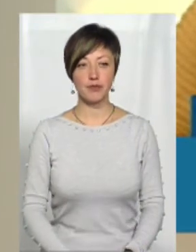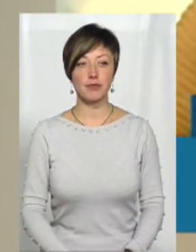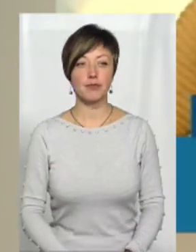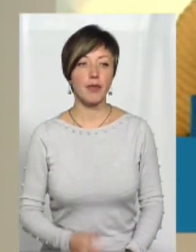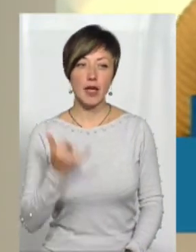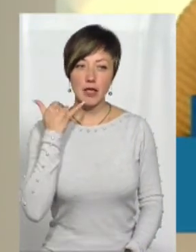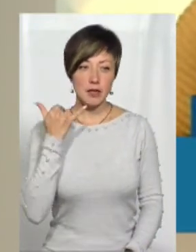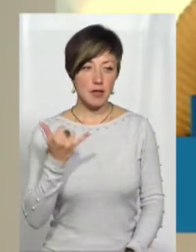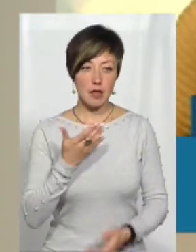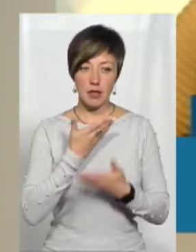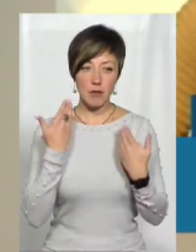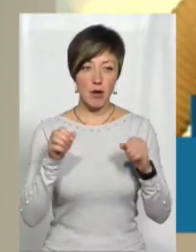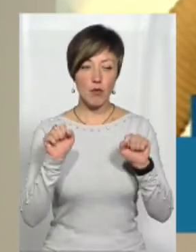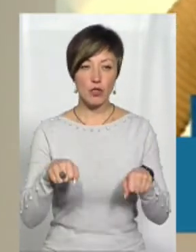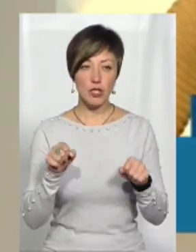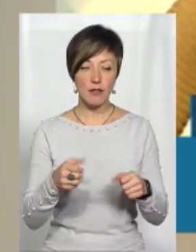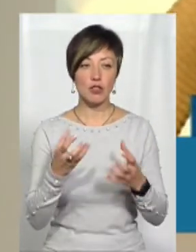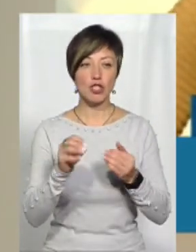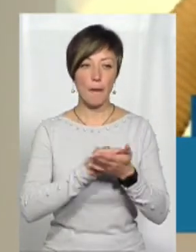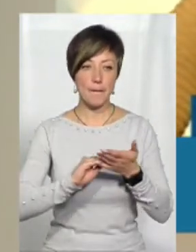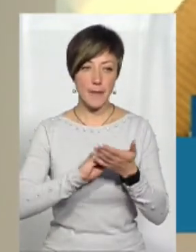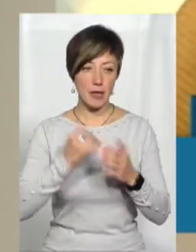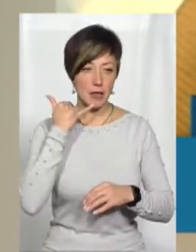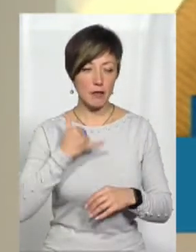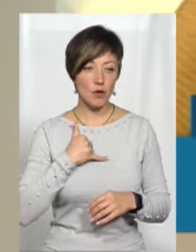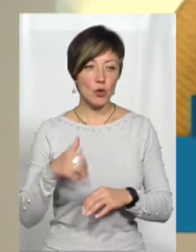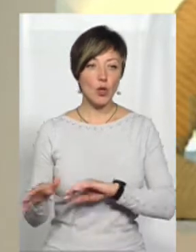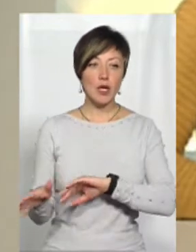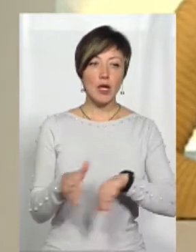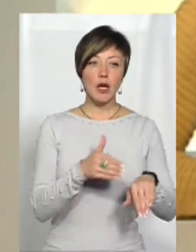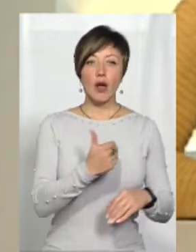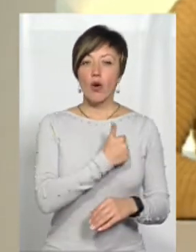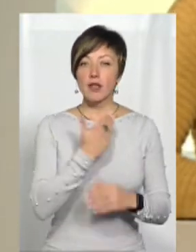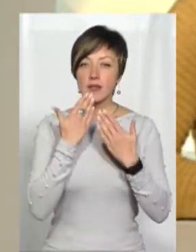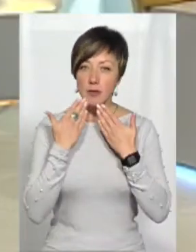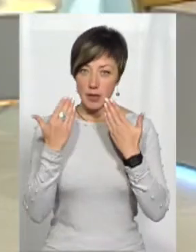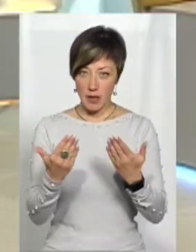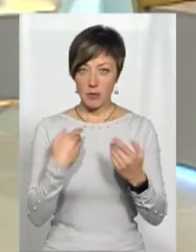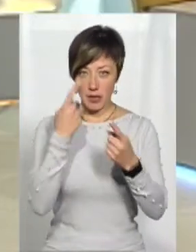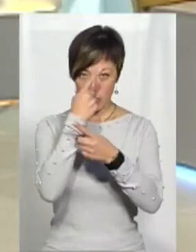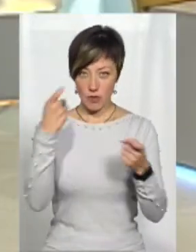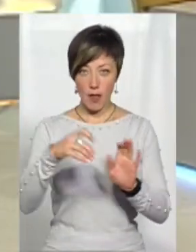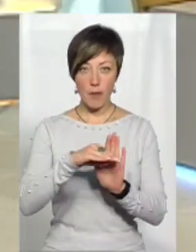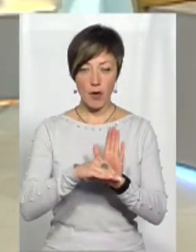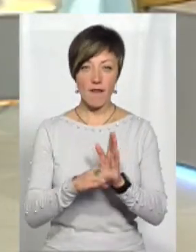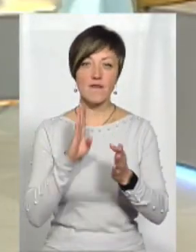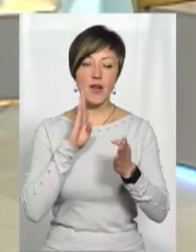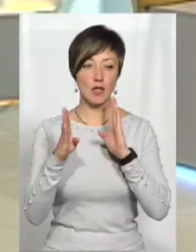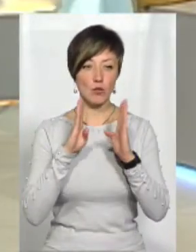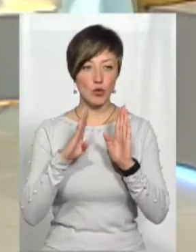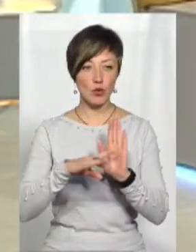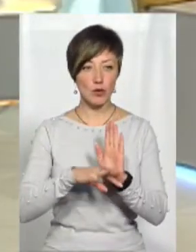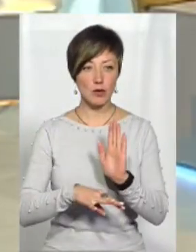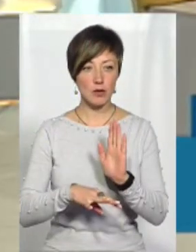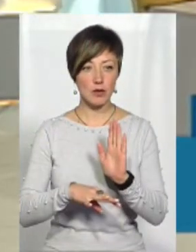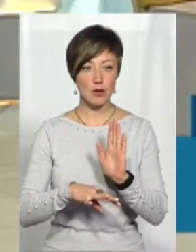Так, дзвінка, напевно, немає. Можливо, перетелефонують ще. Але я хотів вас запитати. Ми анонсували нашу програму сьогодні і у Фейсбуці